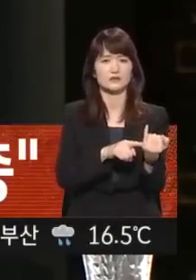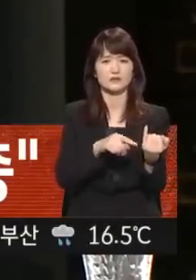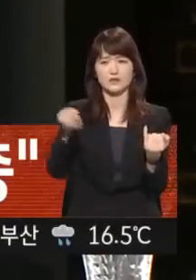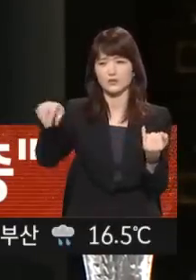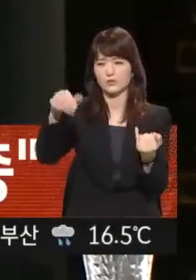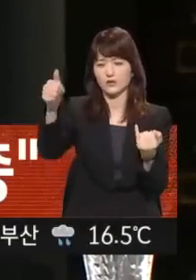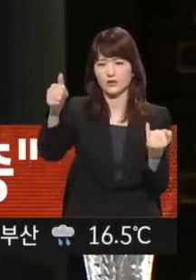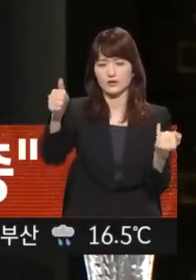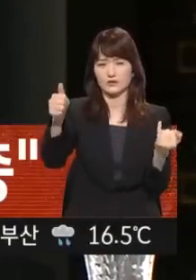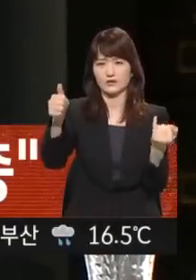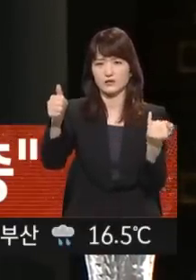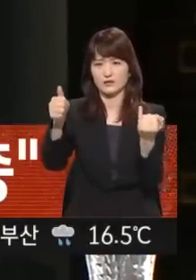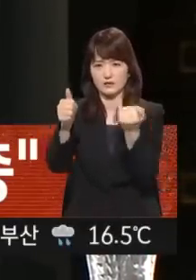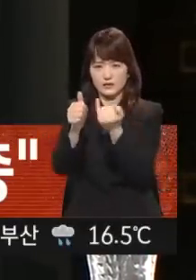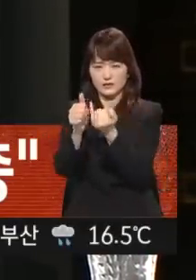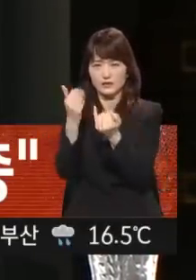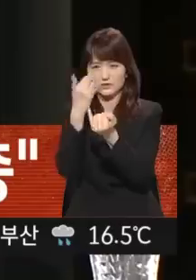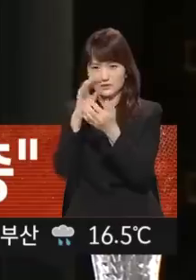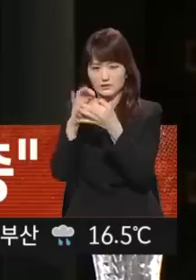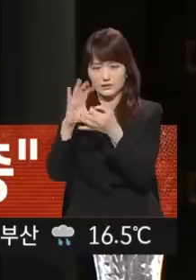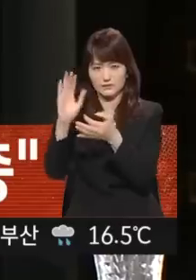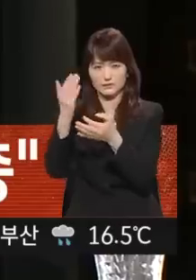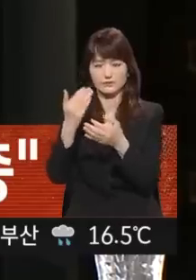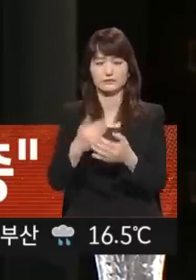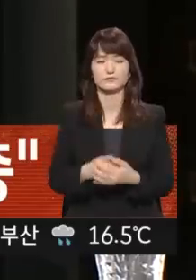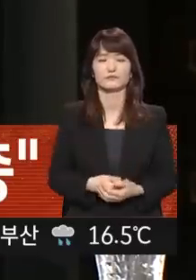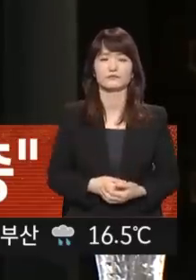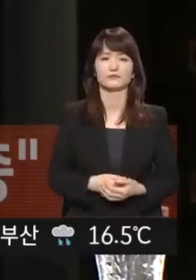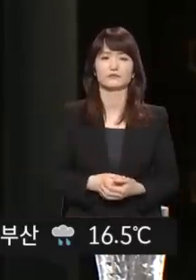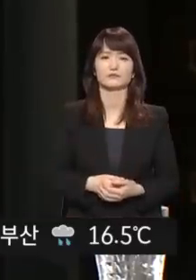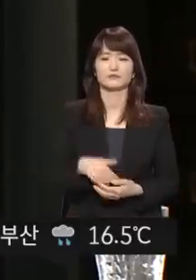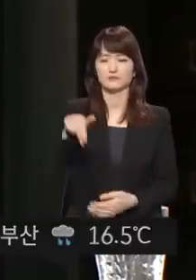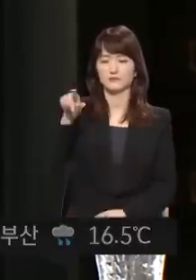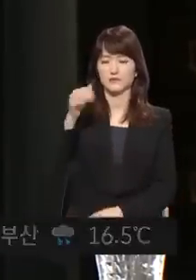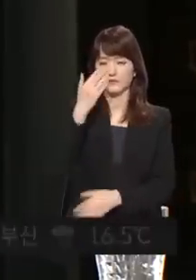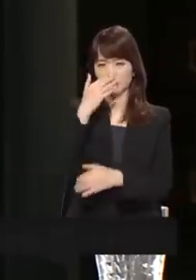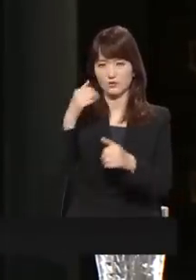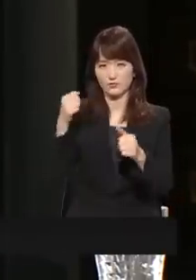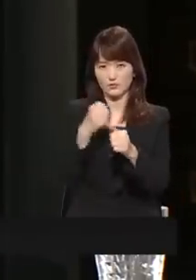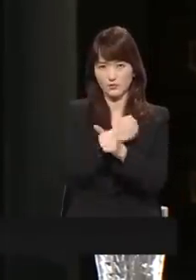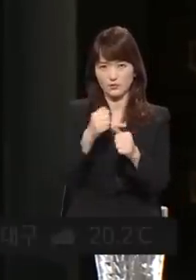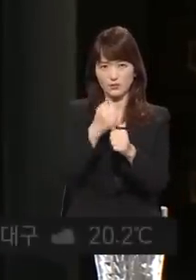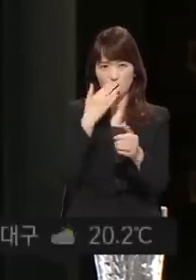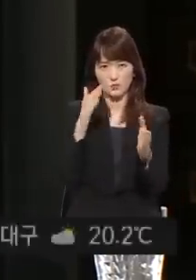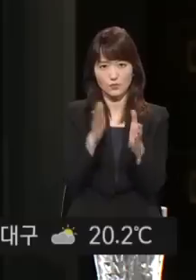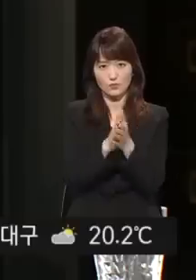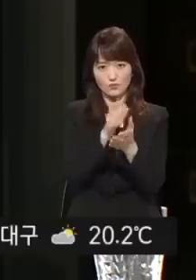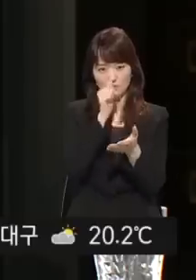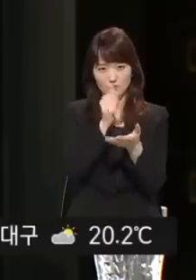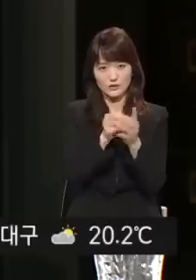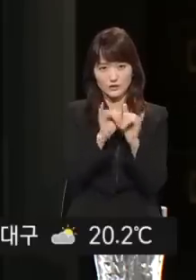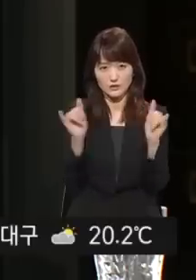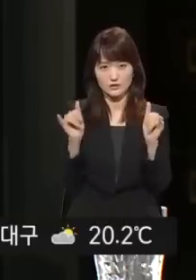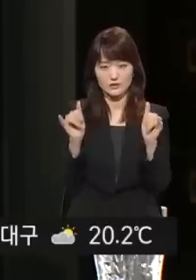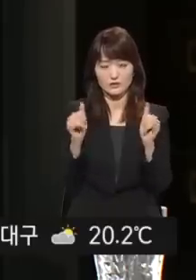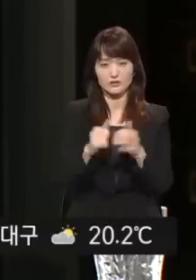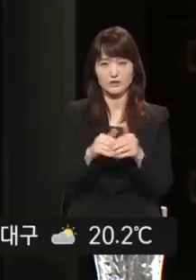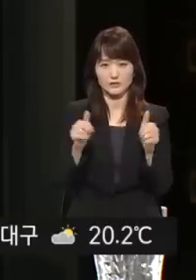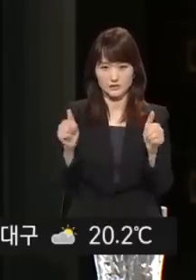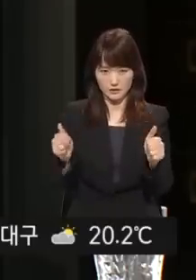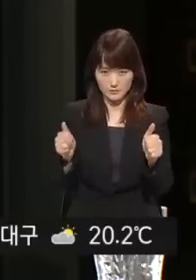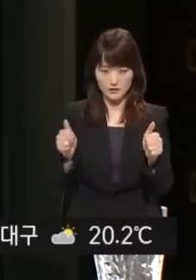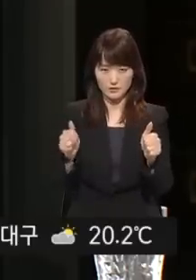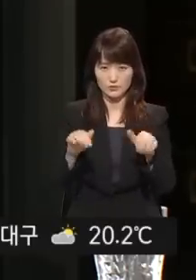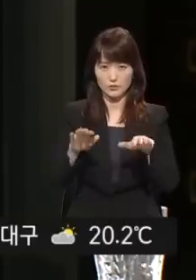느낌이잖아요 자 검찰은 정명석 성폭행 사건의 공범들을 재판에 넘기면서 오늘 아주 주목할